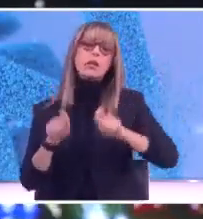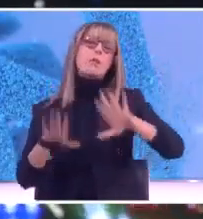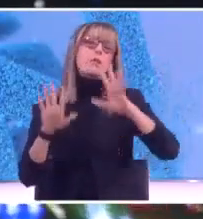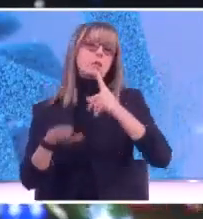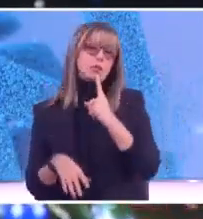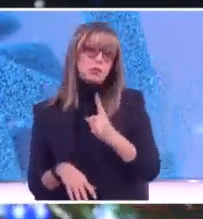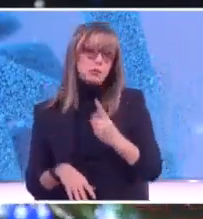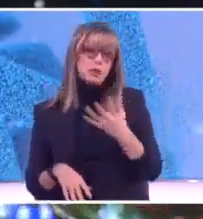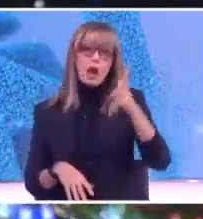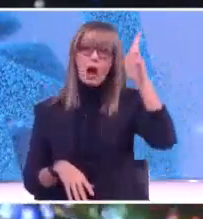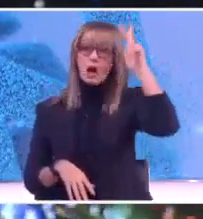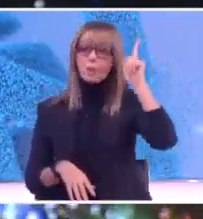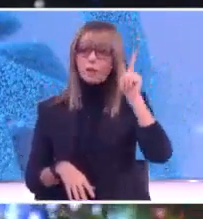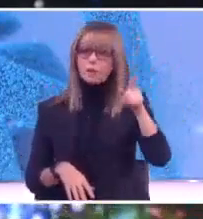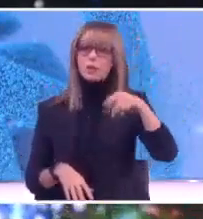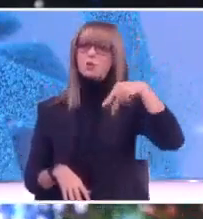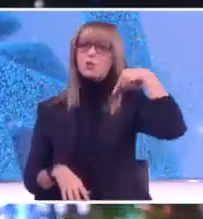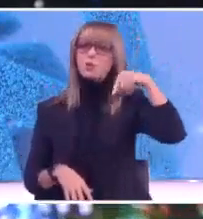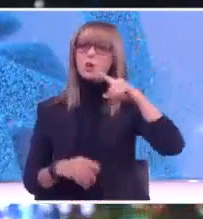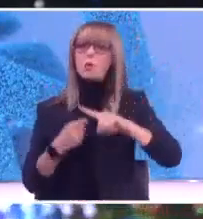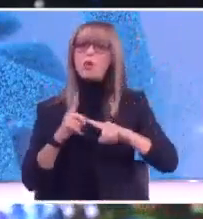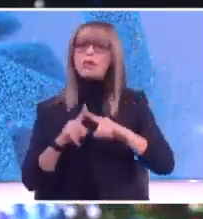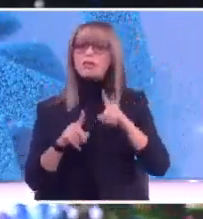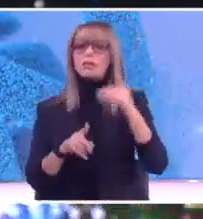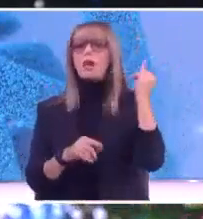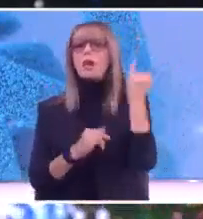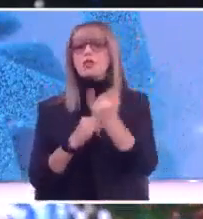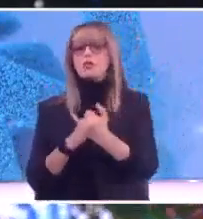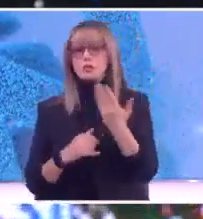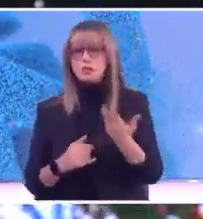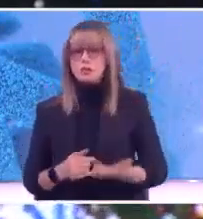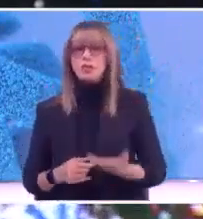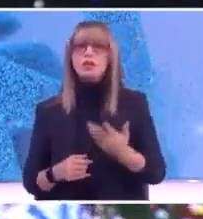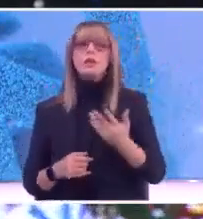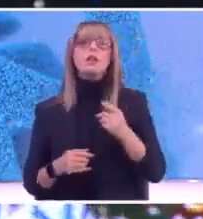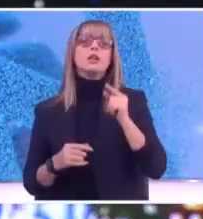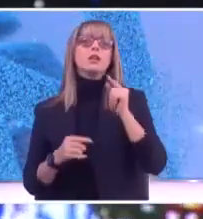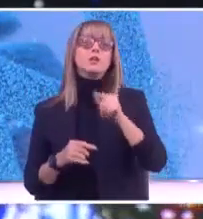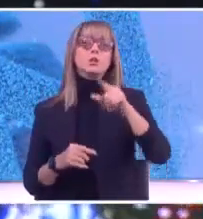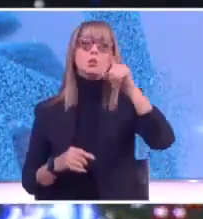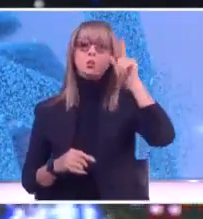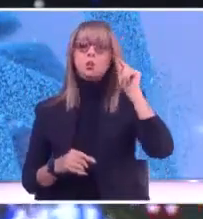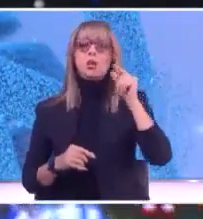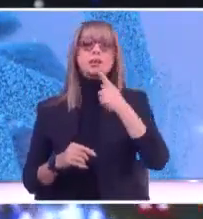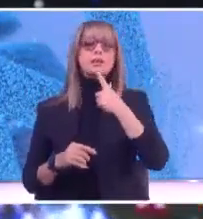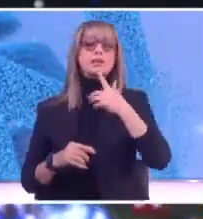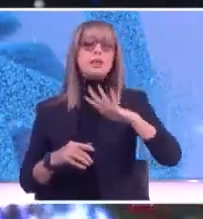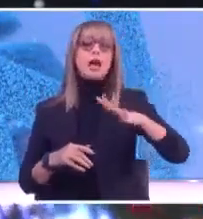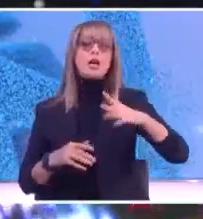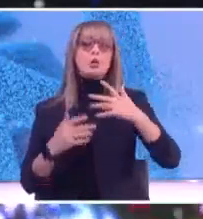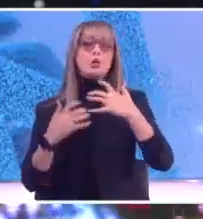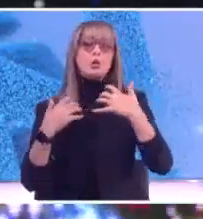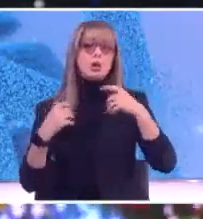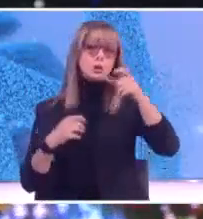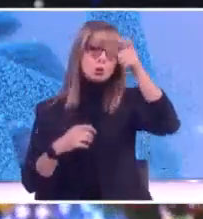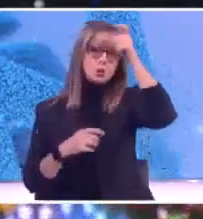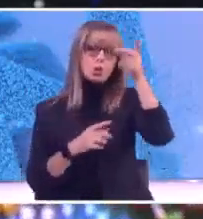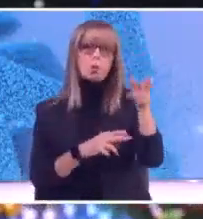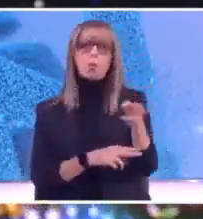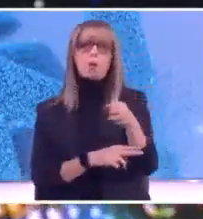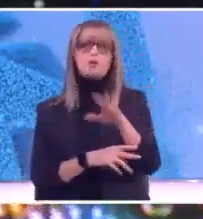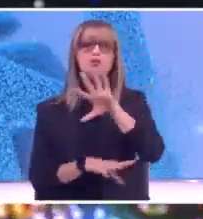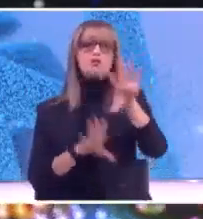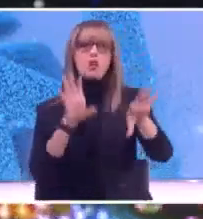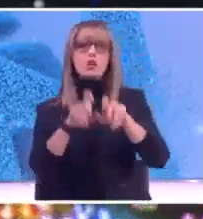İbrahim Kalın, Amerika Birleşik Devletleri'nin Suriye politikasını eleştirdi. Kalın, Yunanistan sahil güvenliğinin Türk balıkçılarını